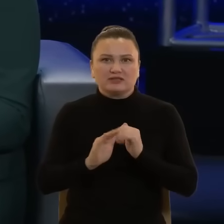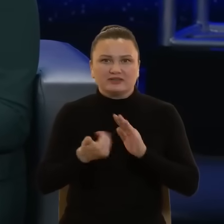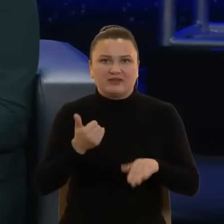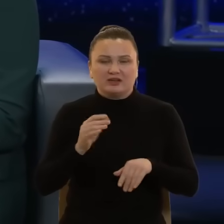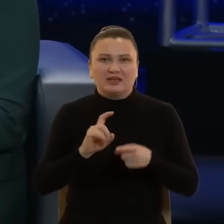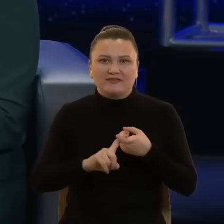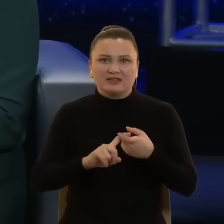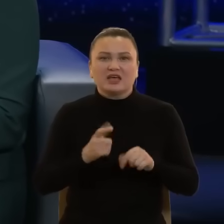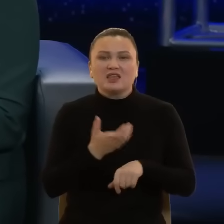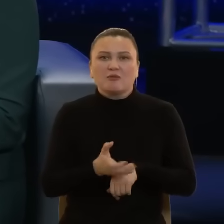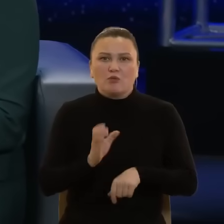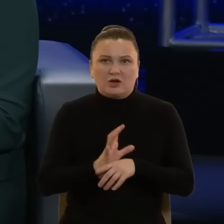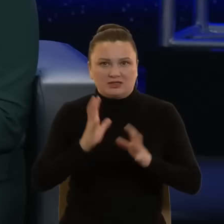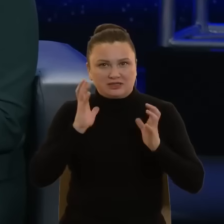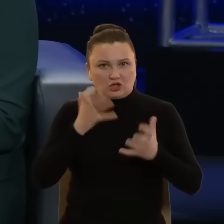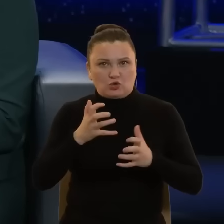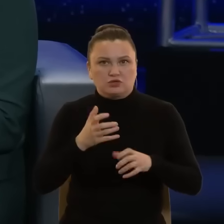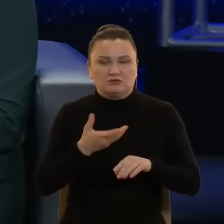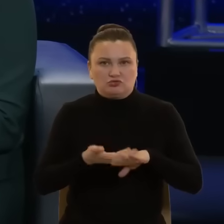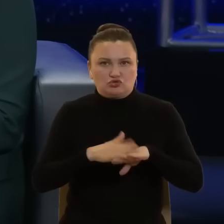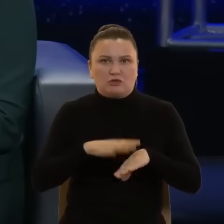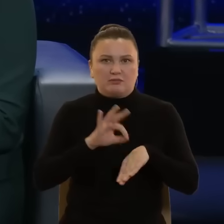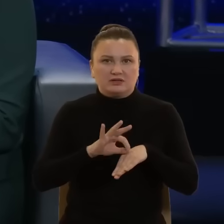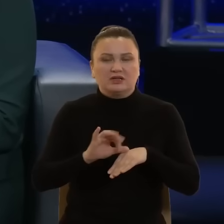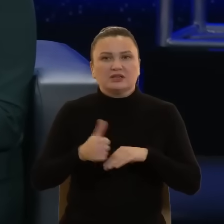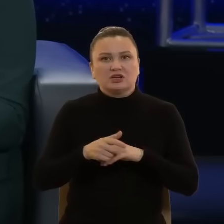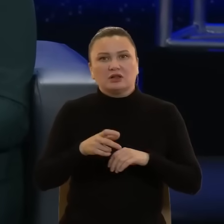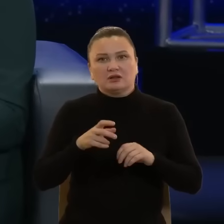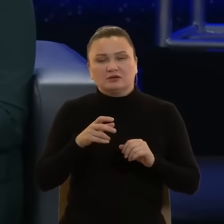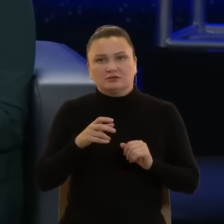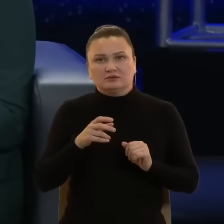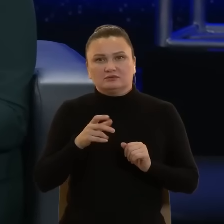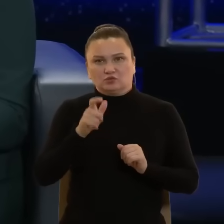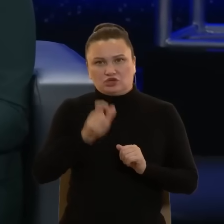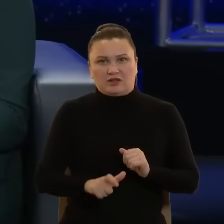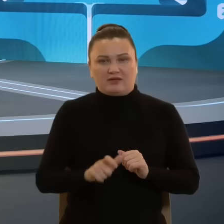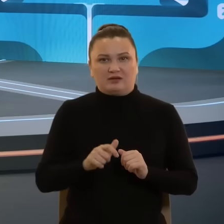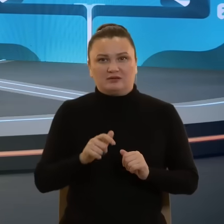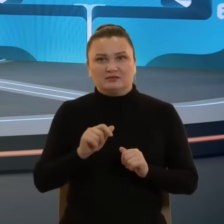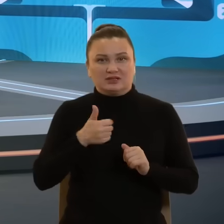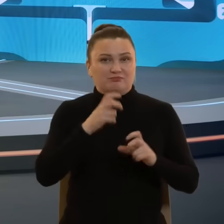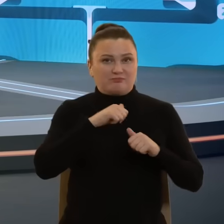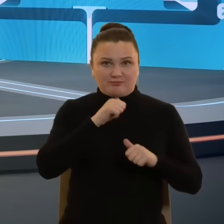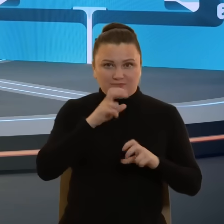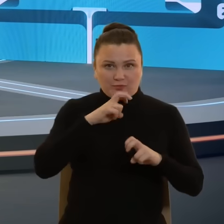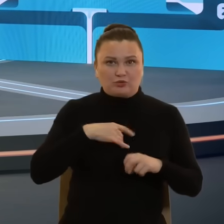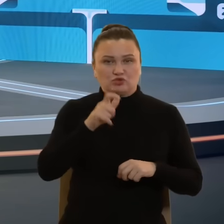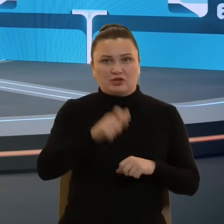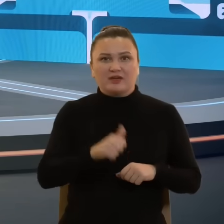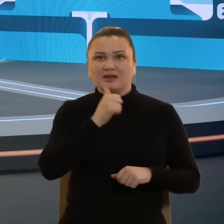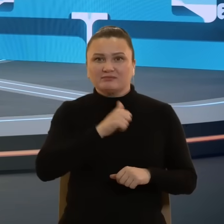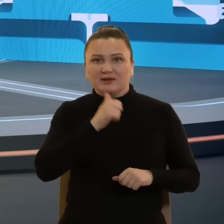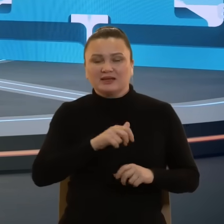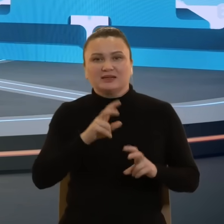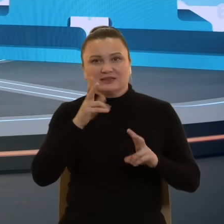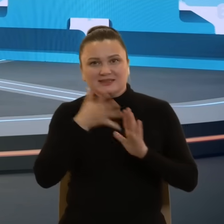тем более серьезные, они начинают исследоваться у человека, проходят достаточно интенсивные этапы разных клинических